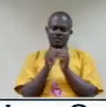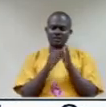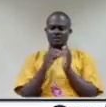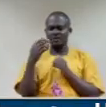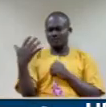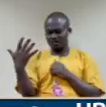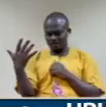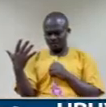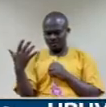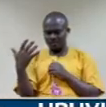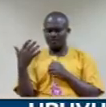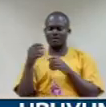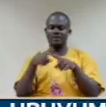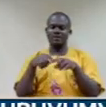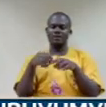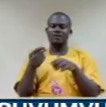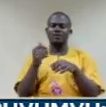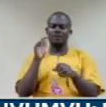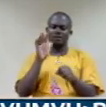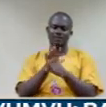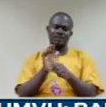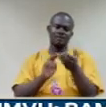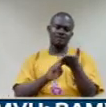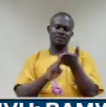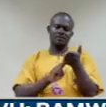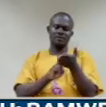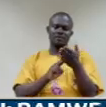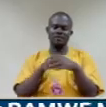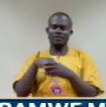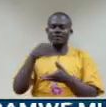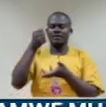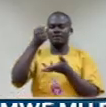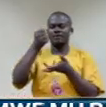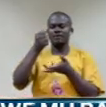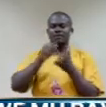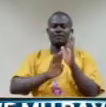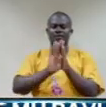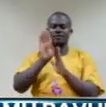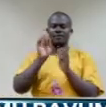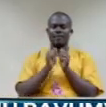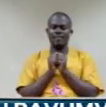10.5 bitewe n'amafaranga menshi yakoreshejwe mu ngengo y'imari y'iterambere.